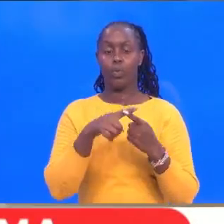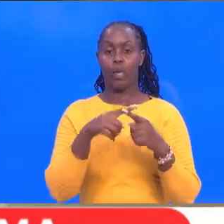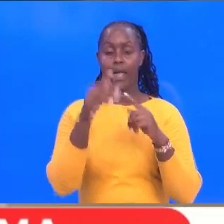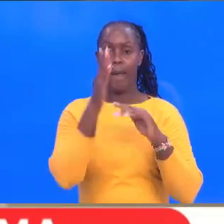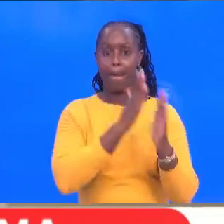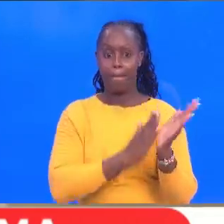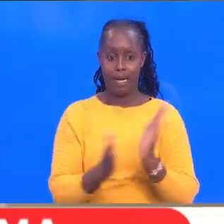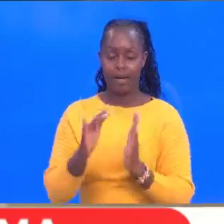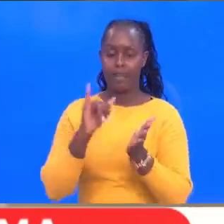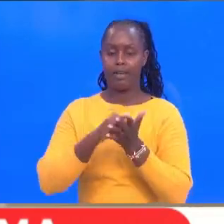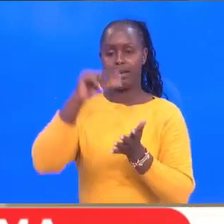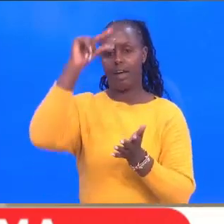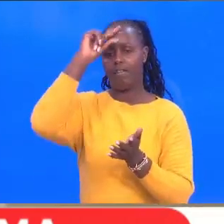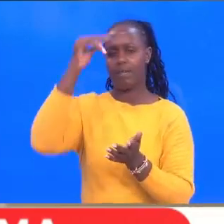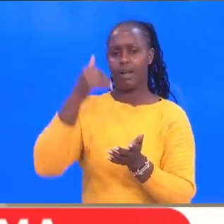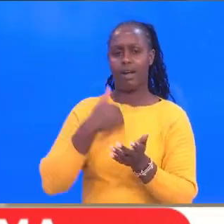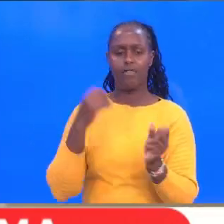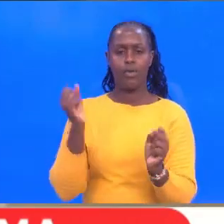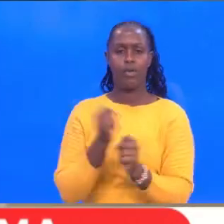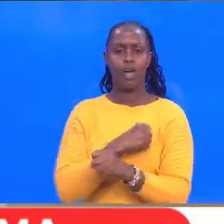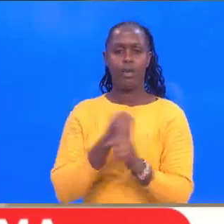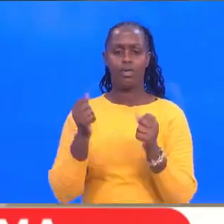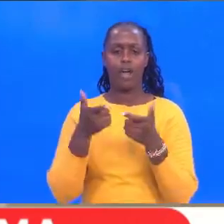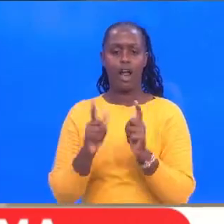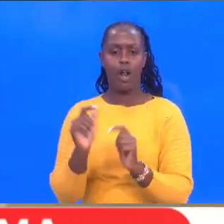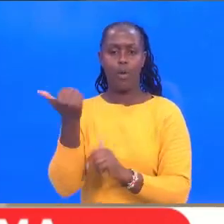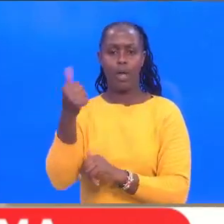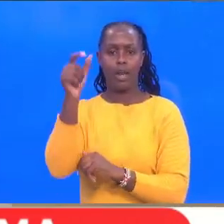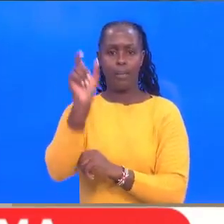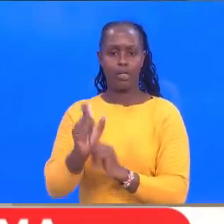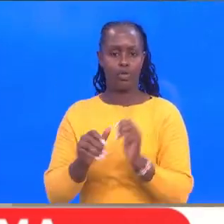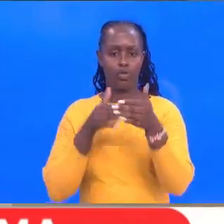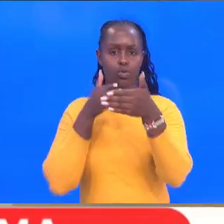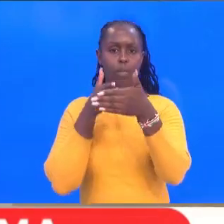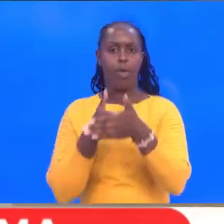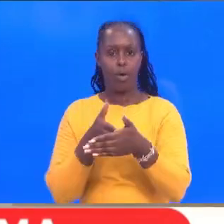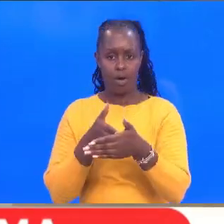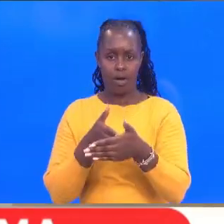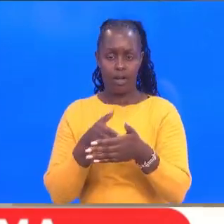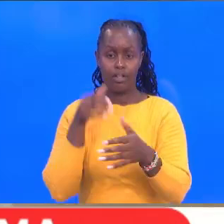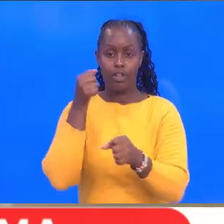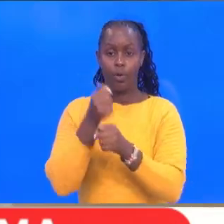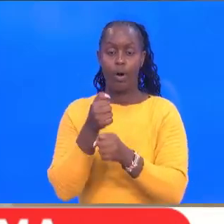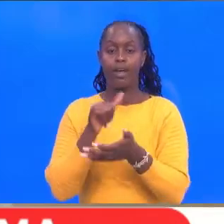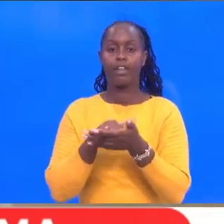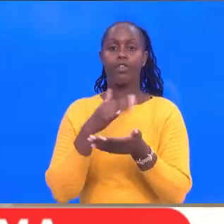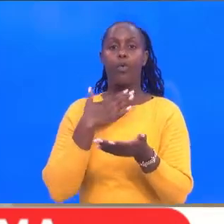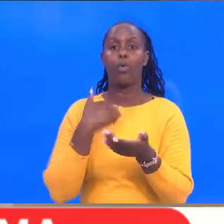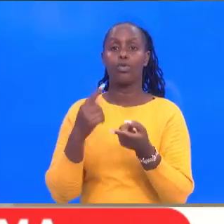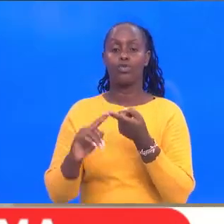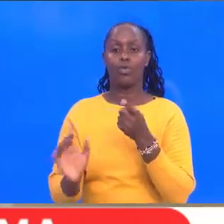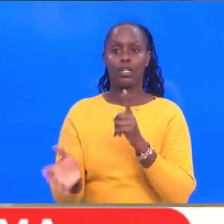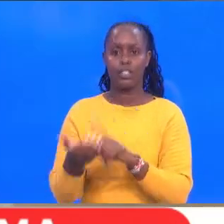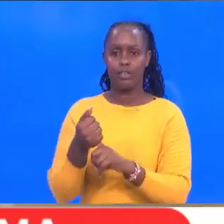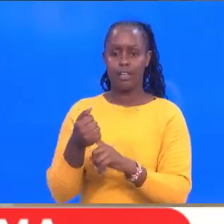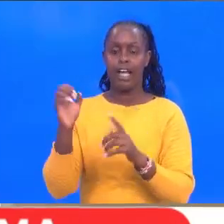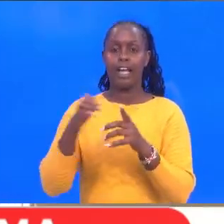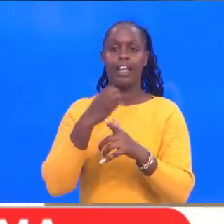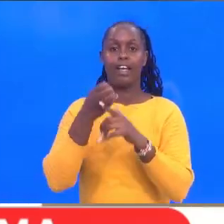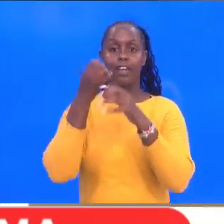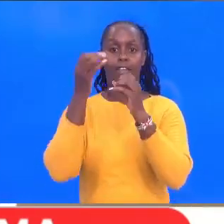mtu mmoja azuie serikali kuendelea na kufanyia wananchi wa kazi. Hata wakisema maandamano